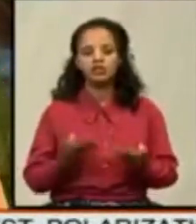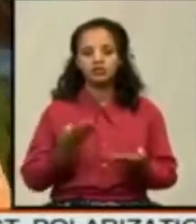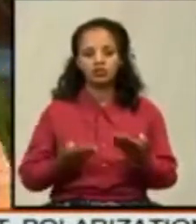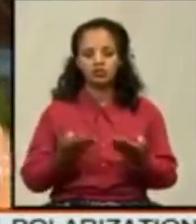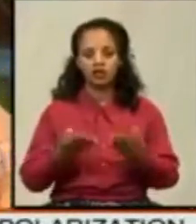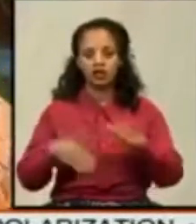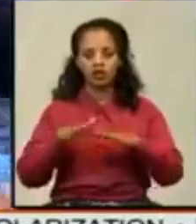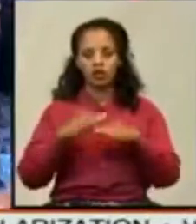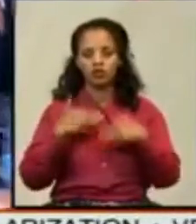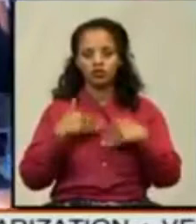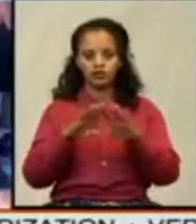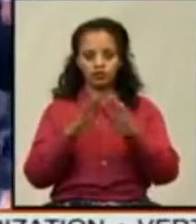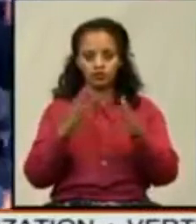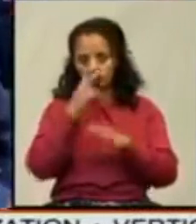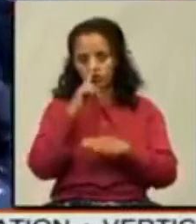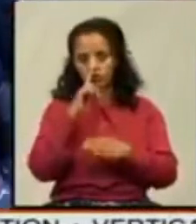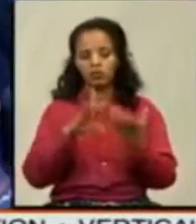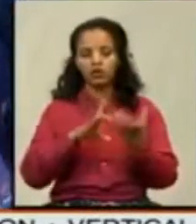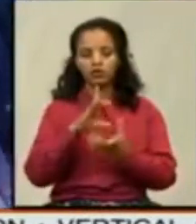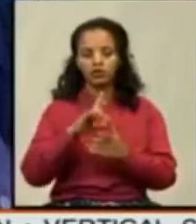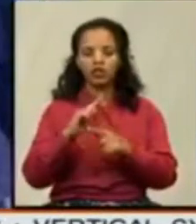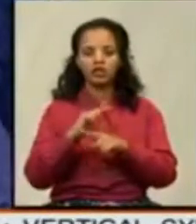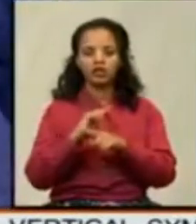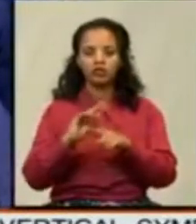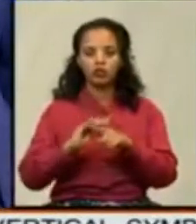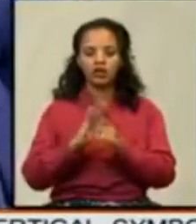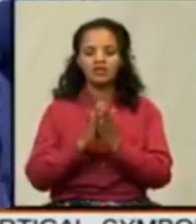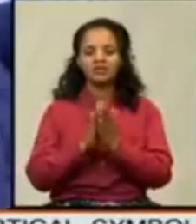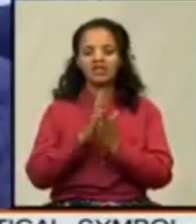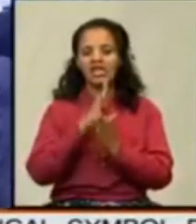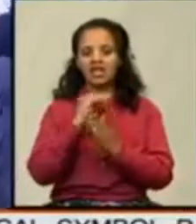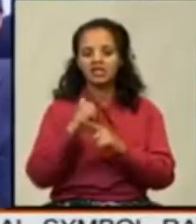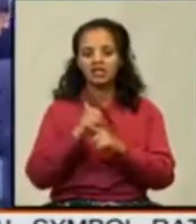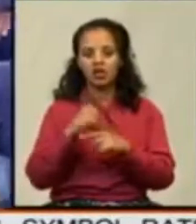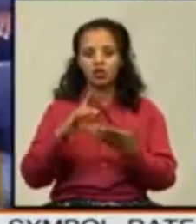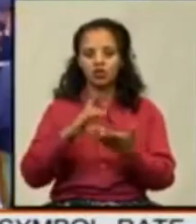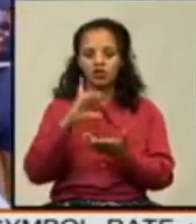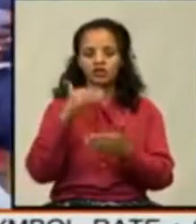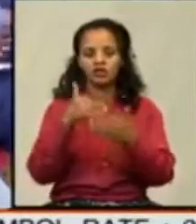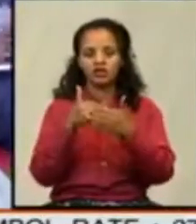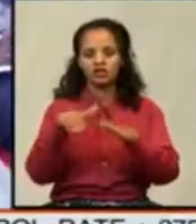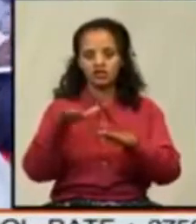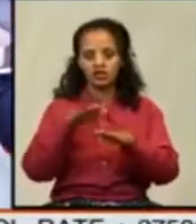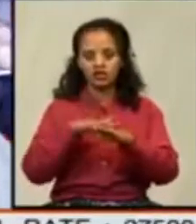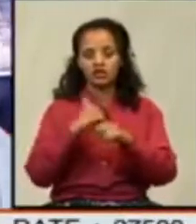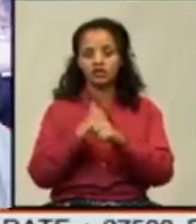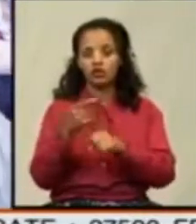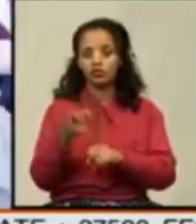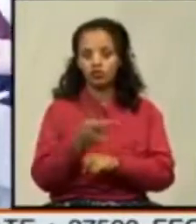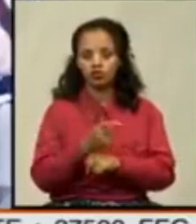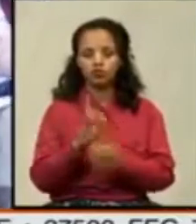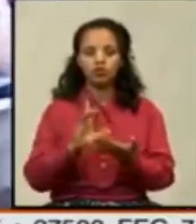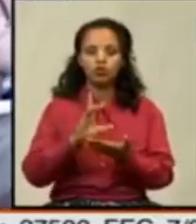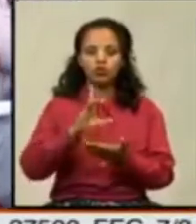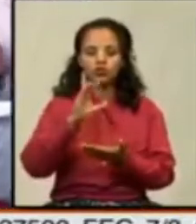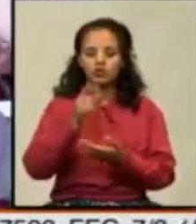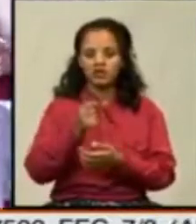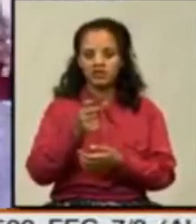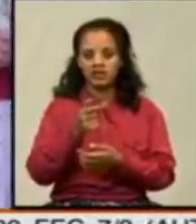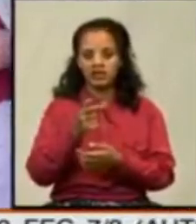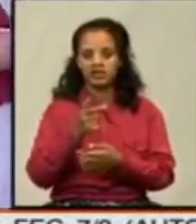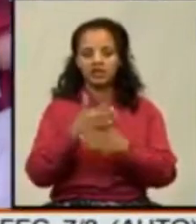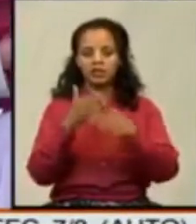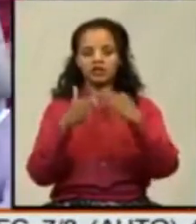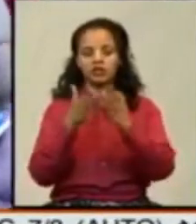ያሉ ክፍተቶችንም አይተናል። በክልሉ የቴክኒክና ሙያ ትምህርትና ስልጠና ኮሌጅ ተደራሽነት ላይ እየተሰራ ቢሆንም ኮሌጆችን በፍጥነት